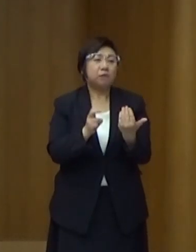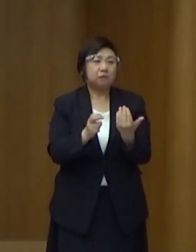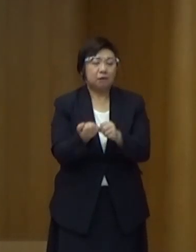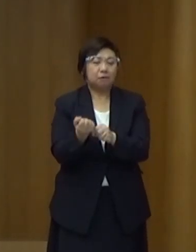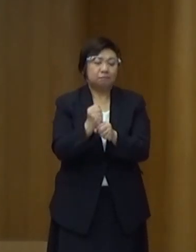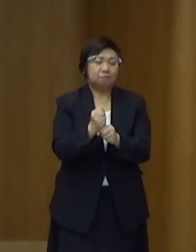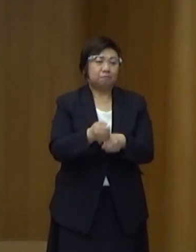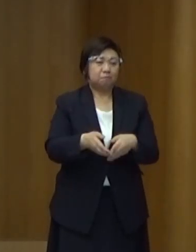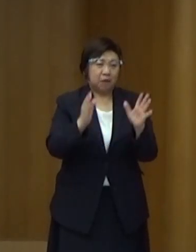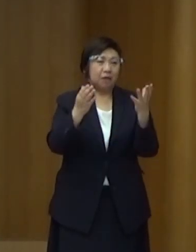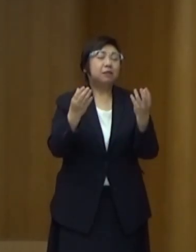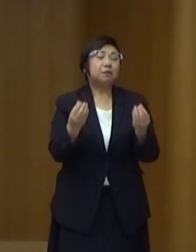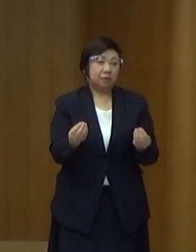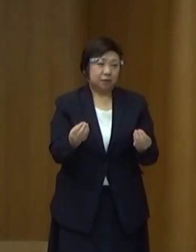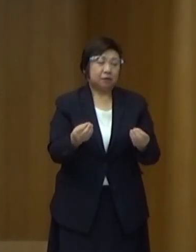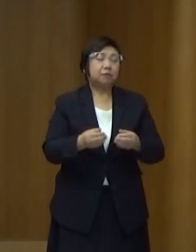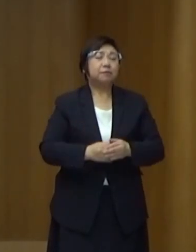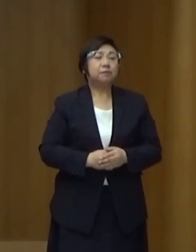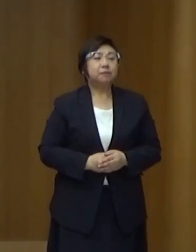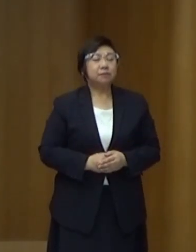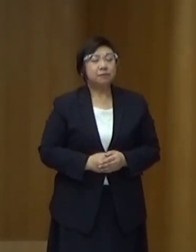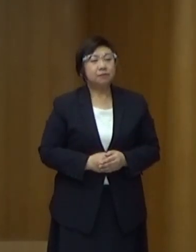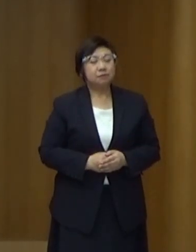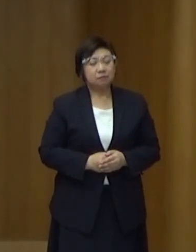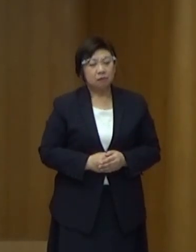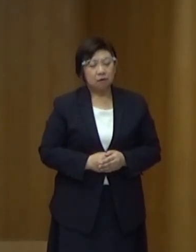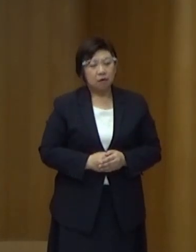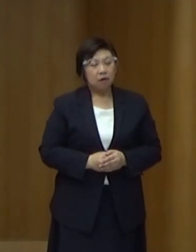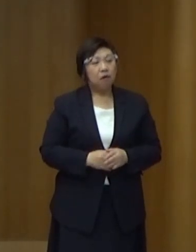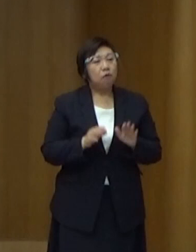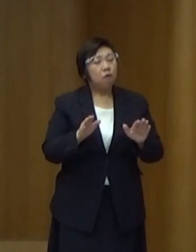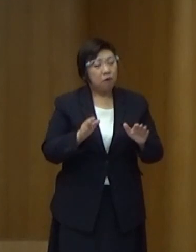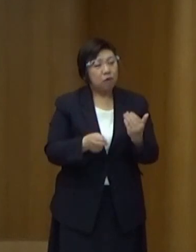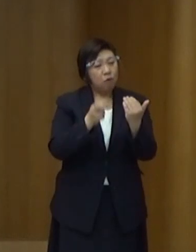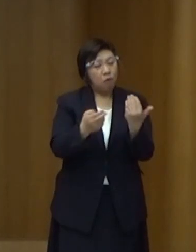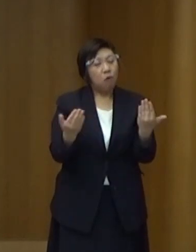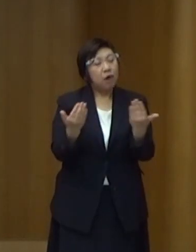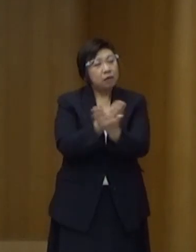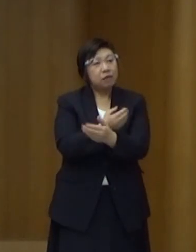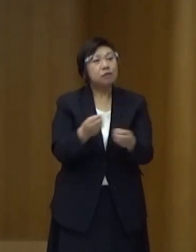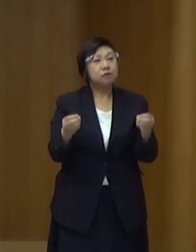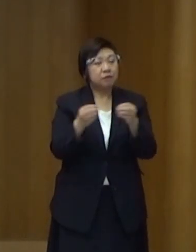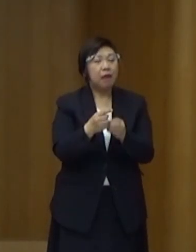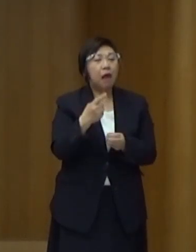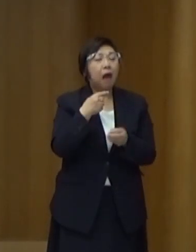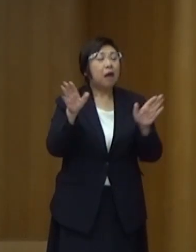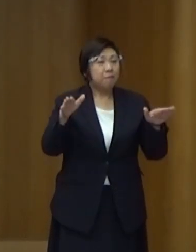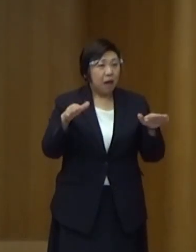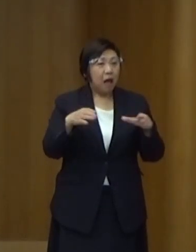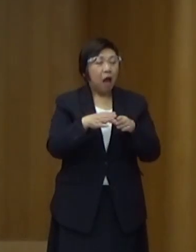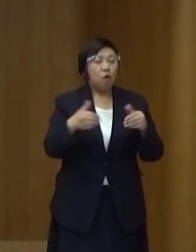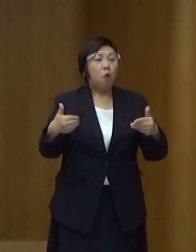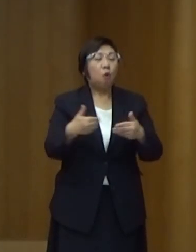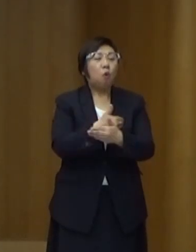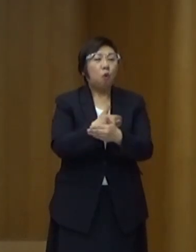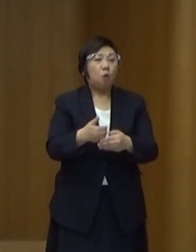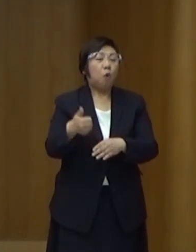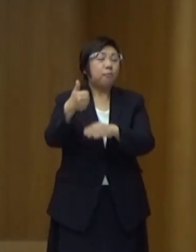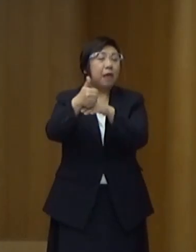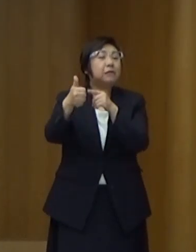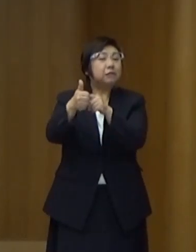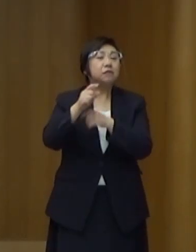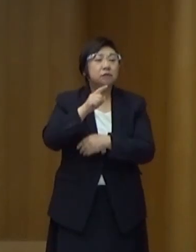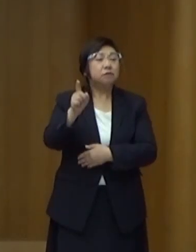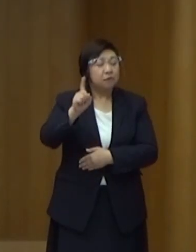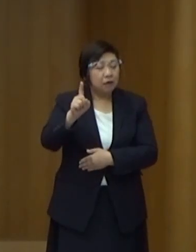成立をしたところでございます。この度の法改正にあたりまして、赤羽国交大臣におかれましては、